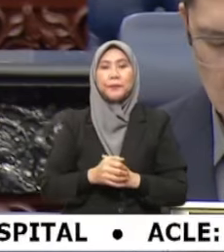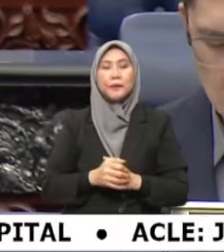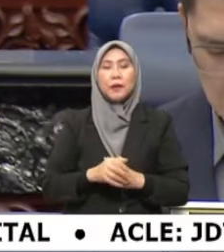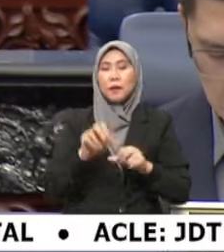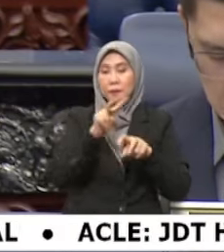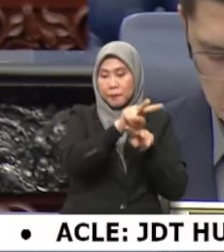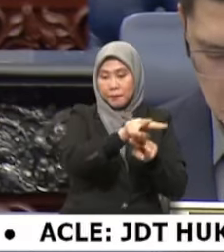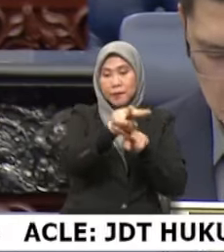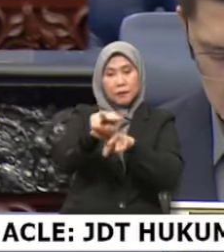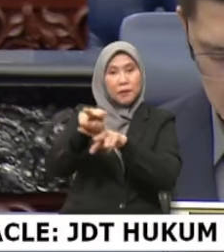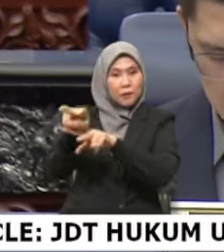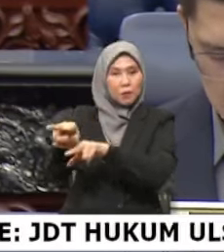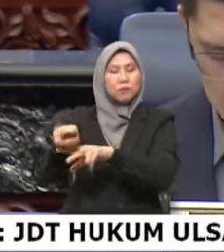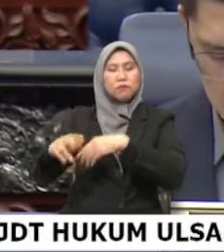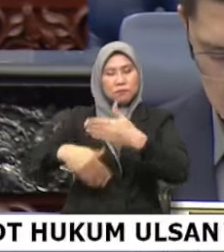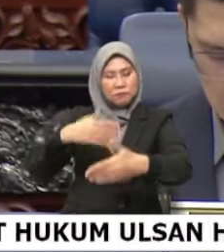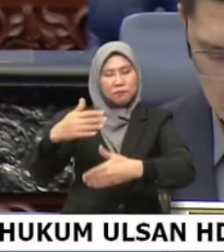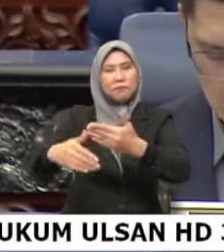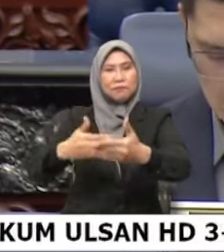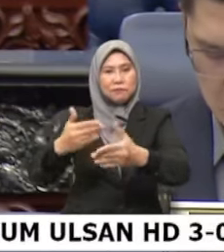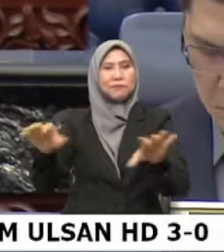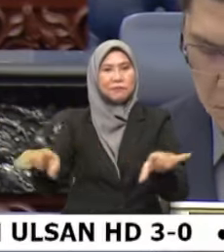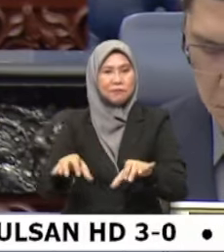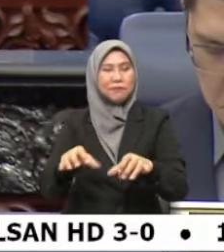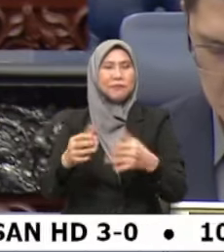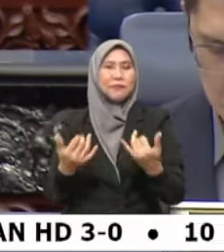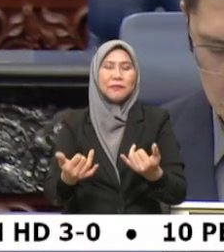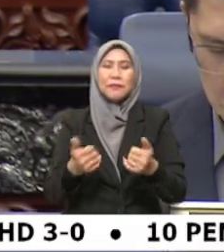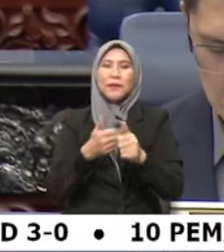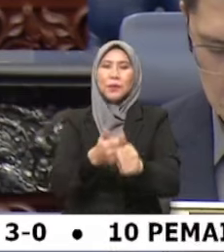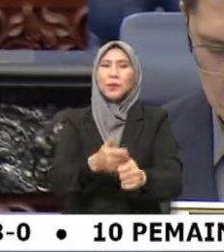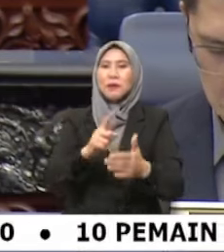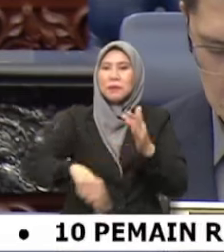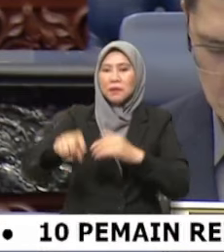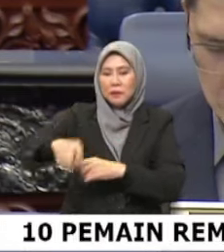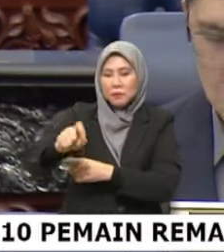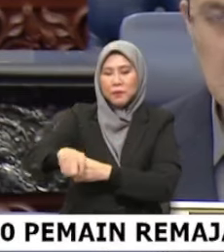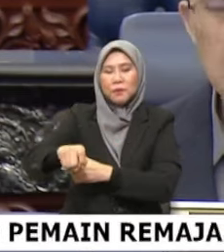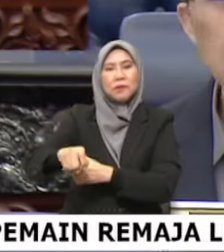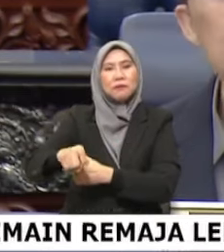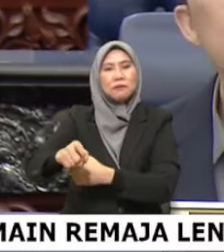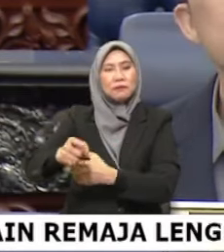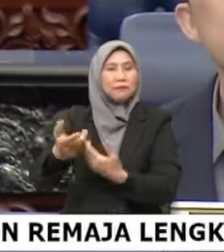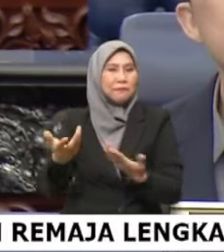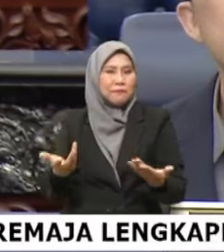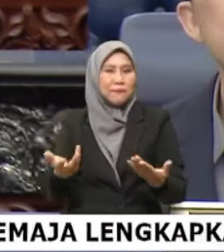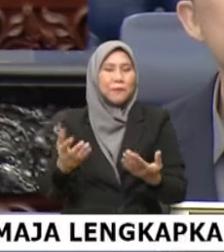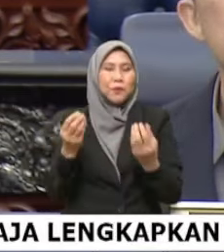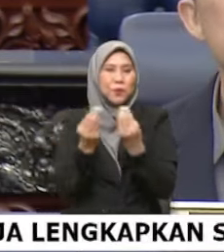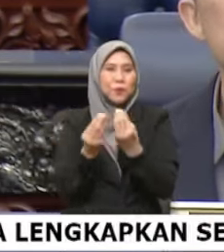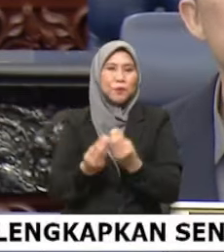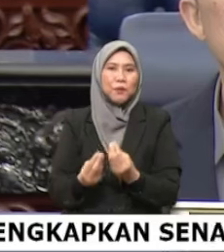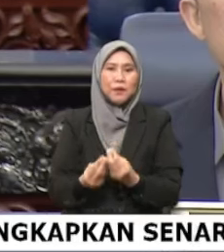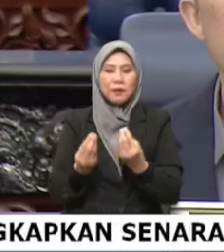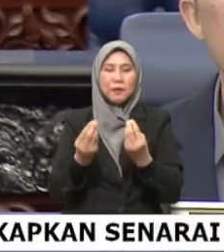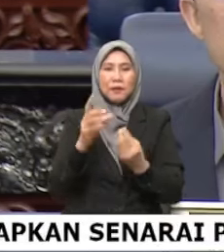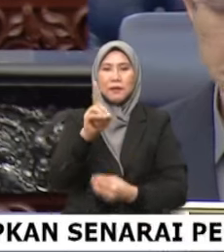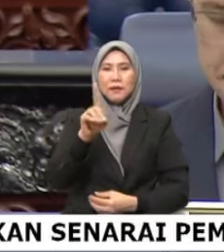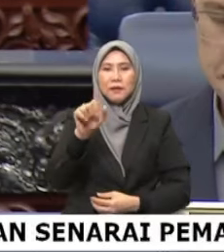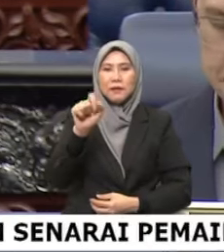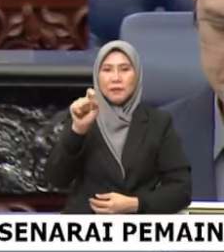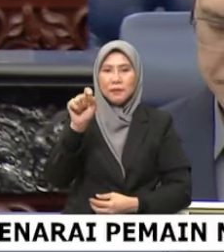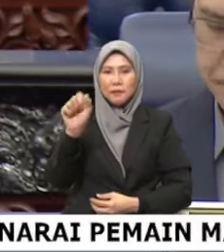aspek pemantauan ini dijalankan dari masa ke semasa berdasarkan kepada keperluan, dan kalau kita lihat juga daripada statistik dan data yang